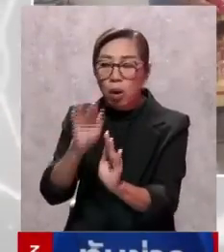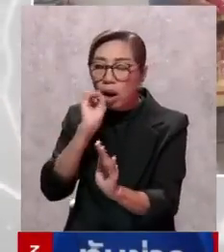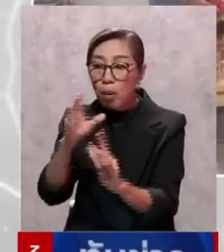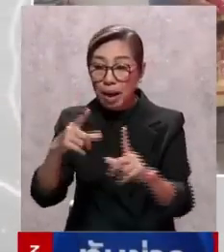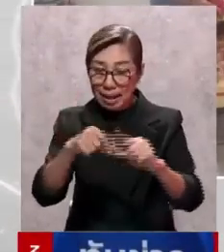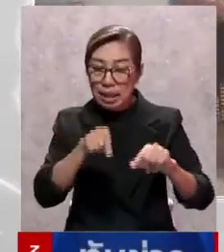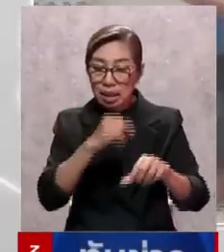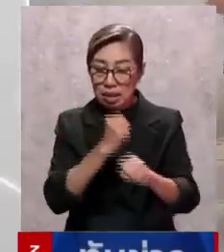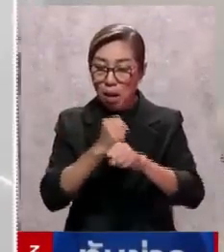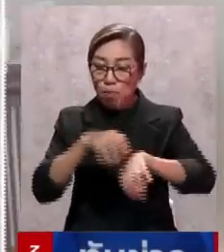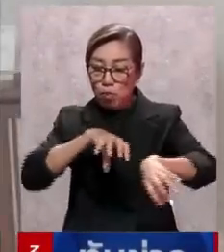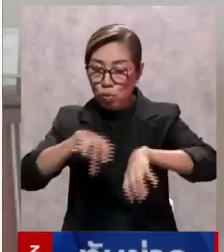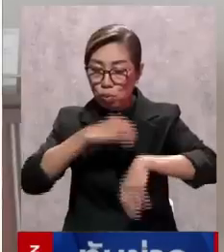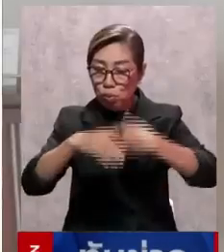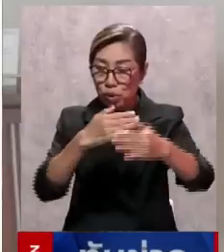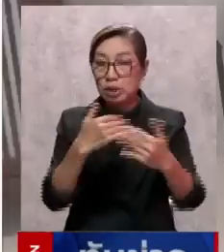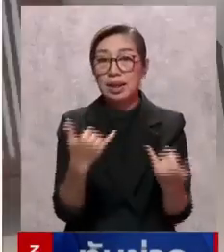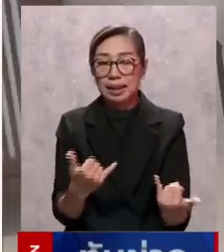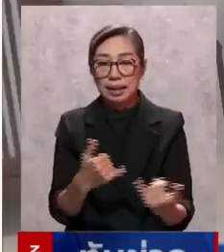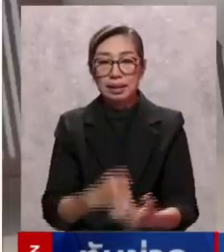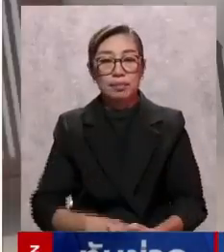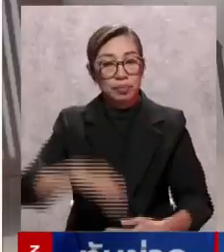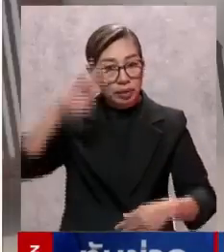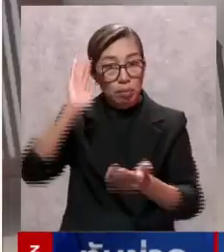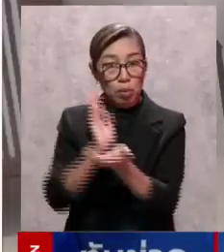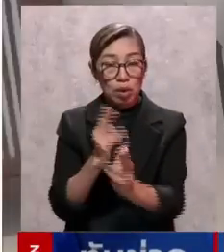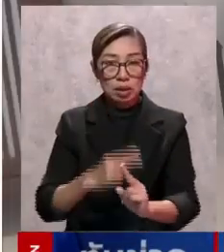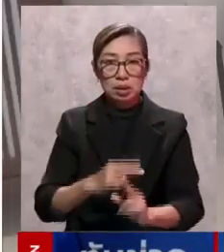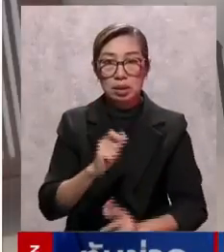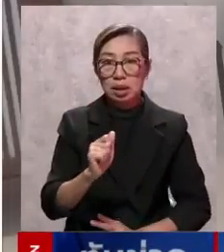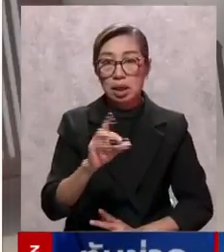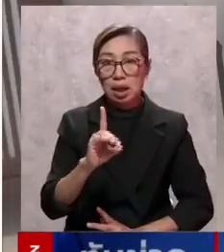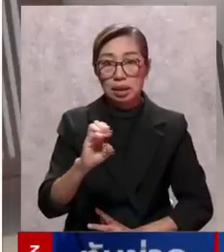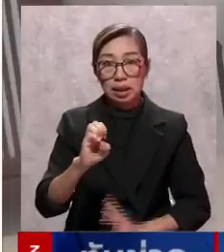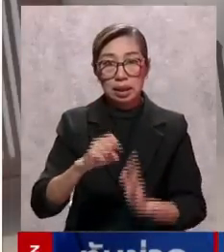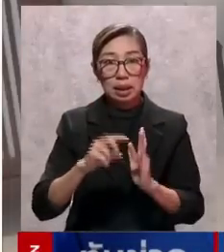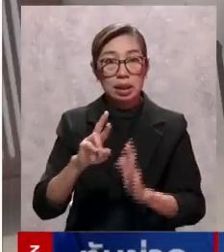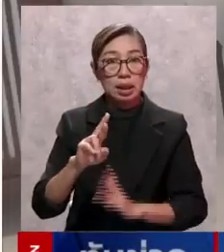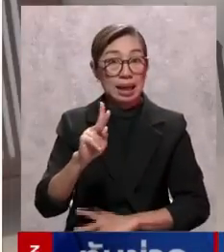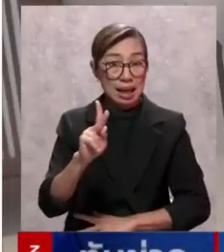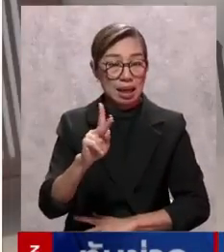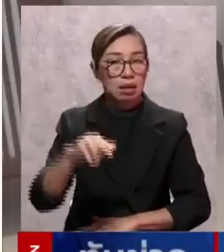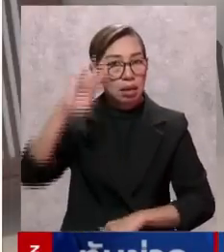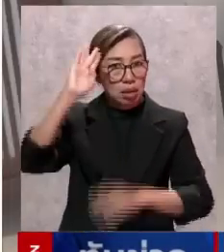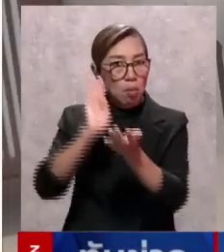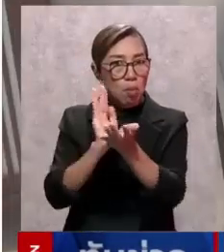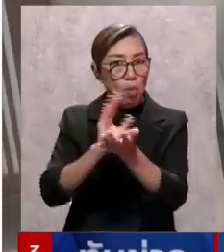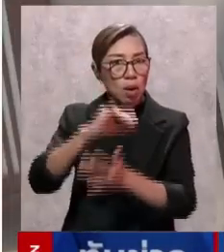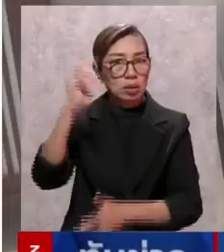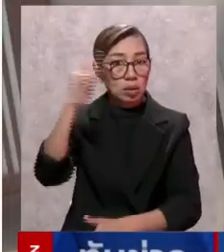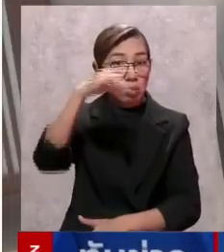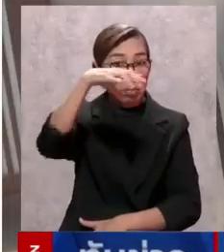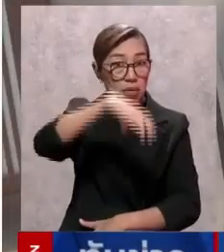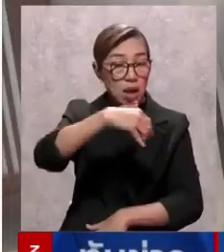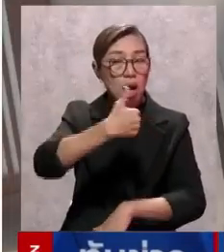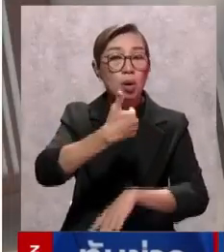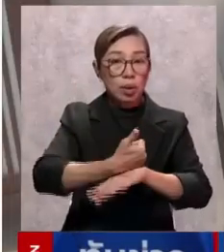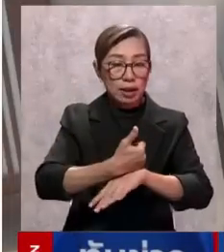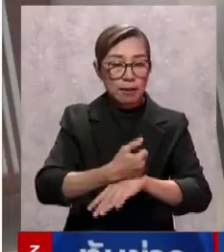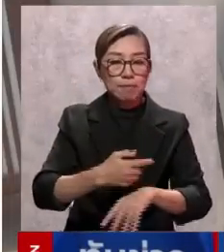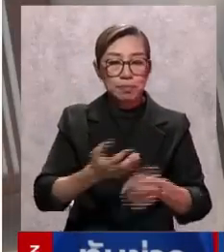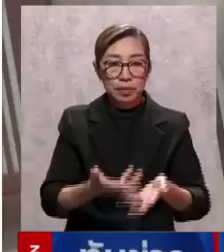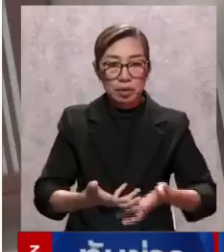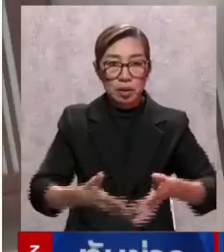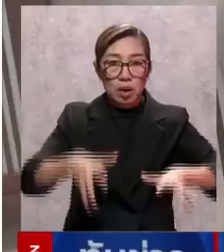น้าคดีนี้ด้วยนะคะทางพันตำรวจเอกอดิเรกทองแกมแก้วค่ะผู้กำกับสน.ดอนเมืองนำกระเช้ามอบให้แก่สามีของคุณสุ